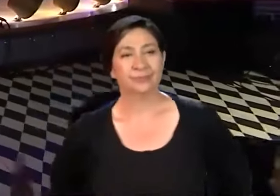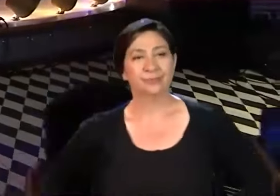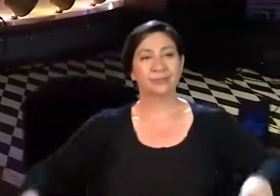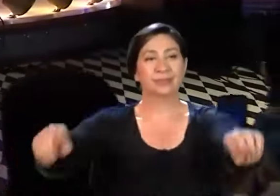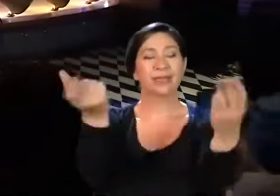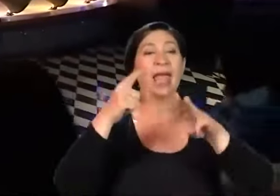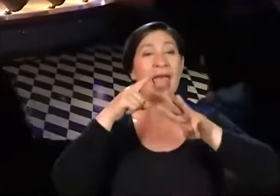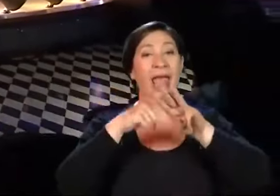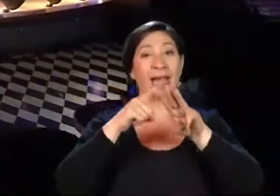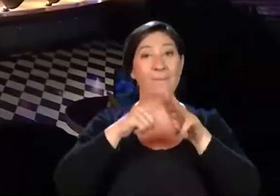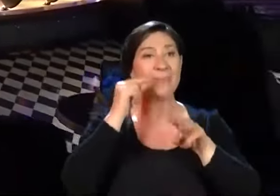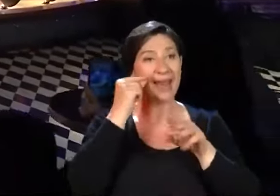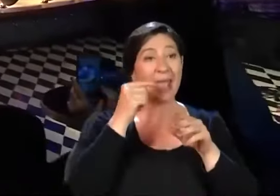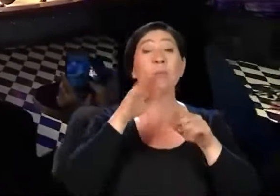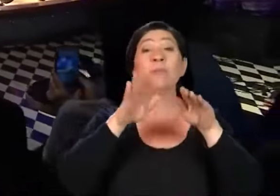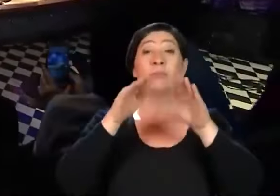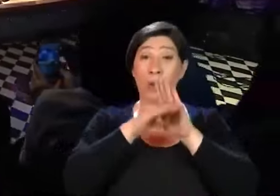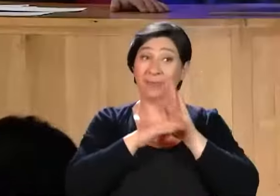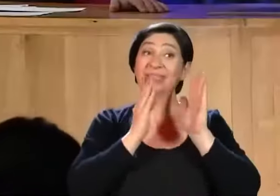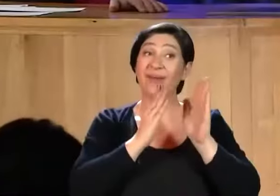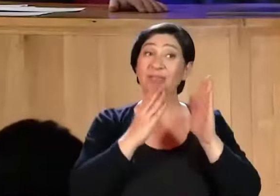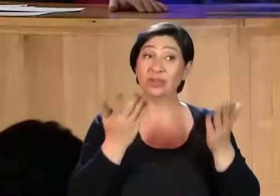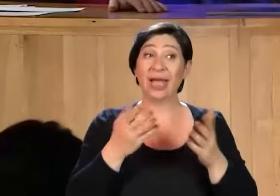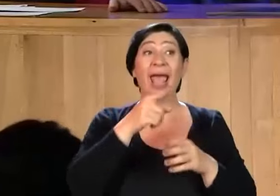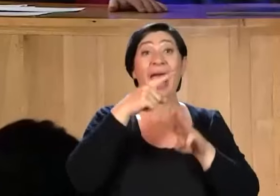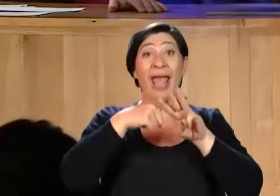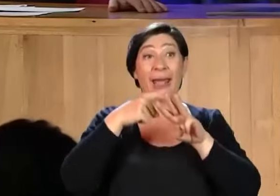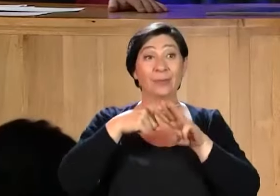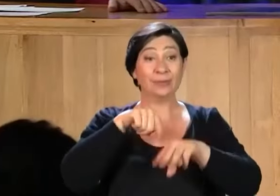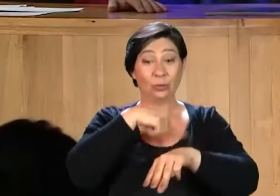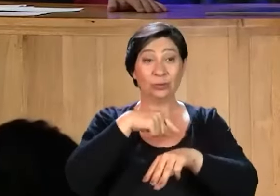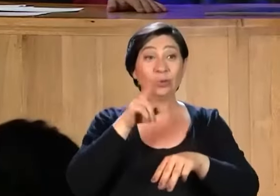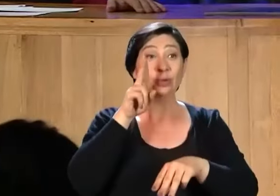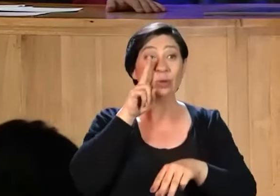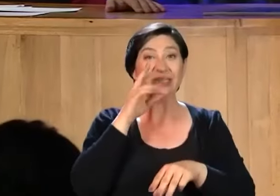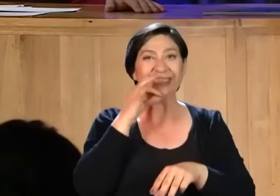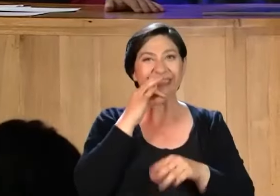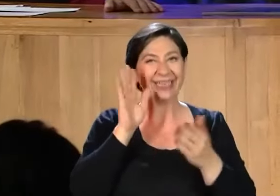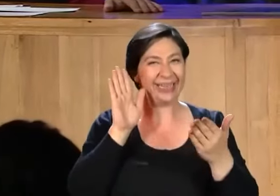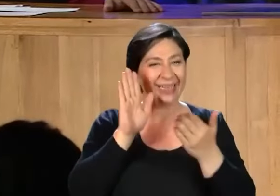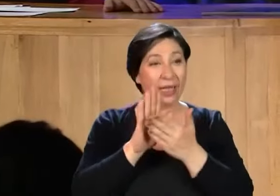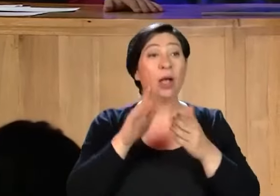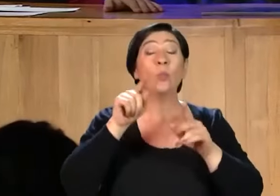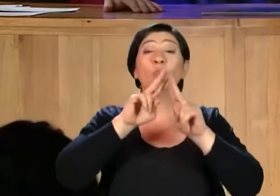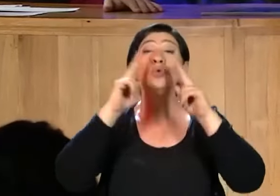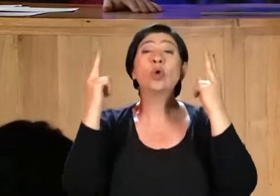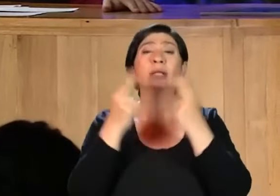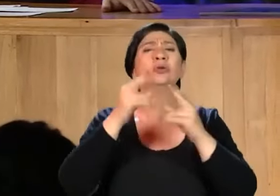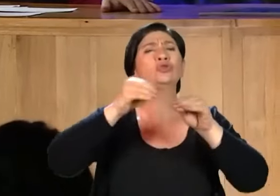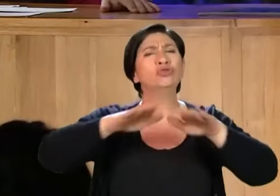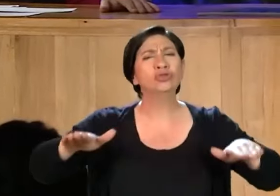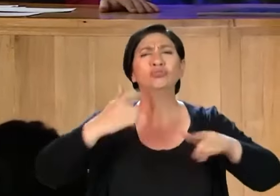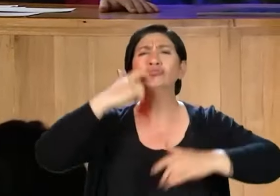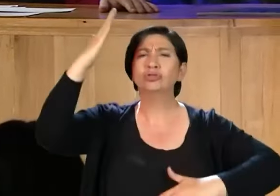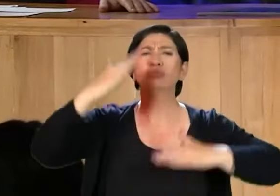Bey'le beraber programımız devam edecek tabii ki. Dolayısıyla Ekrem Bey'le geçirdiğimiz sürenin sonlarına doğru geliyoruz. Bütün dünyada çoluk çocuk,